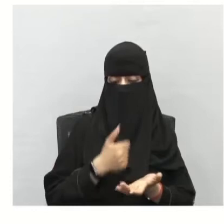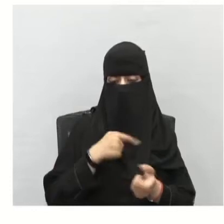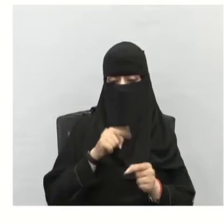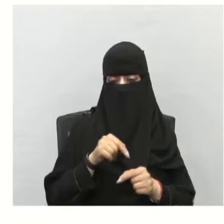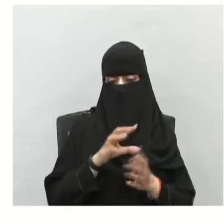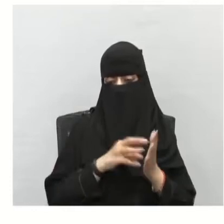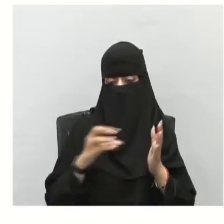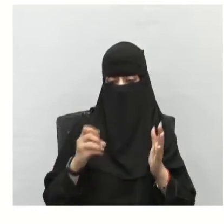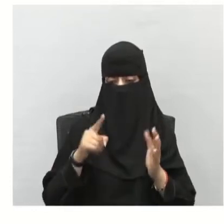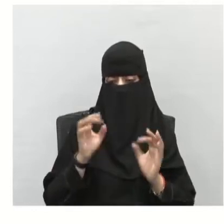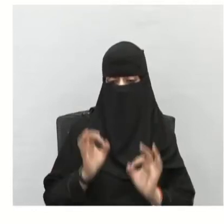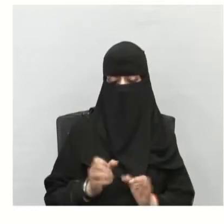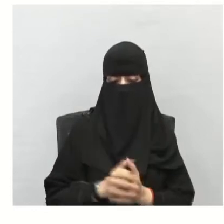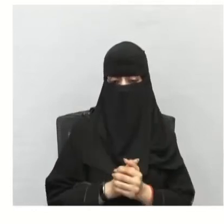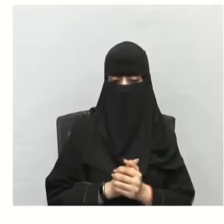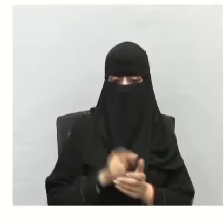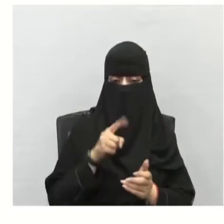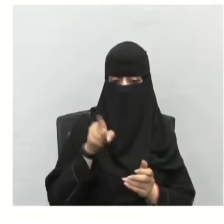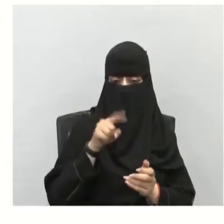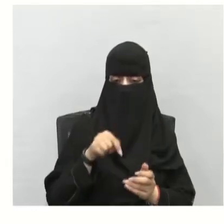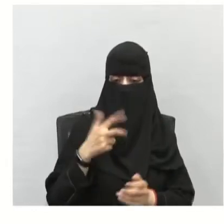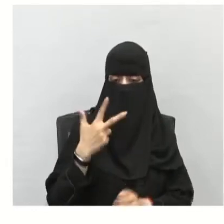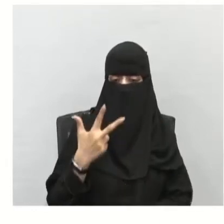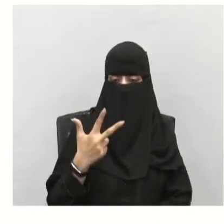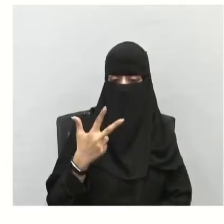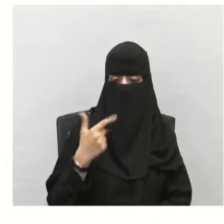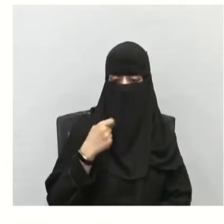الأمر. لاحظوا معي هنا سؤال 8،